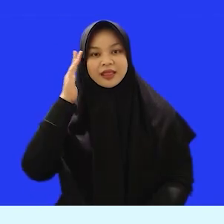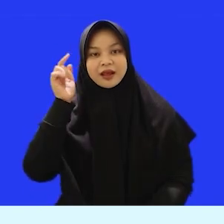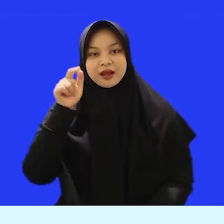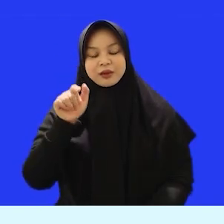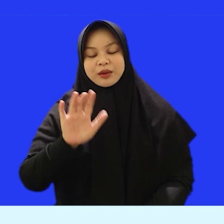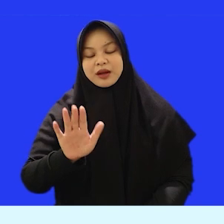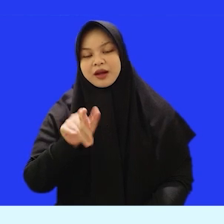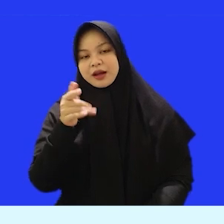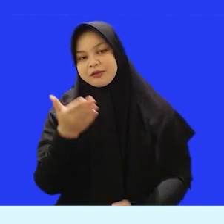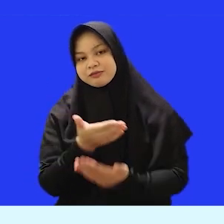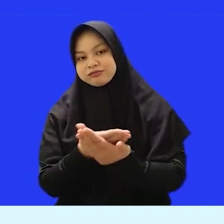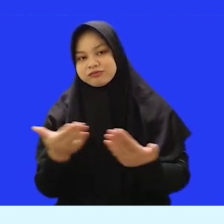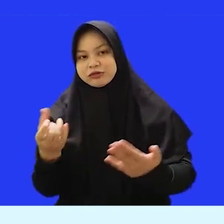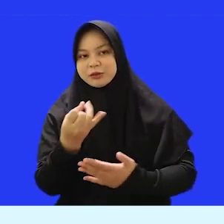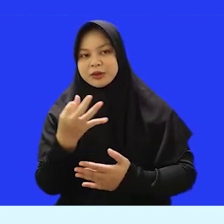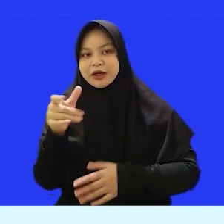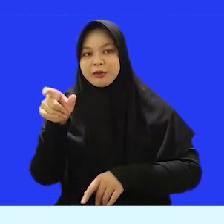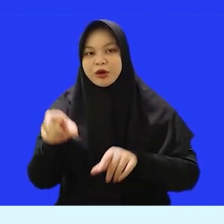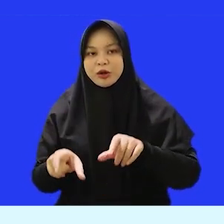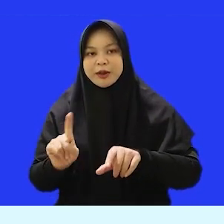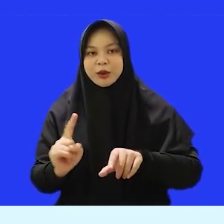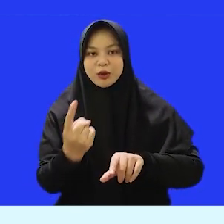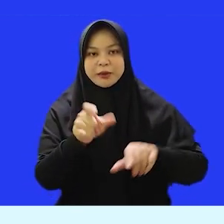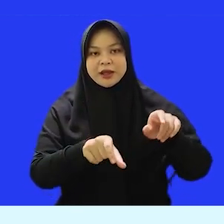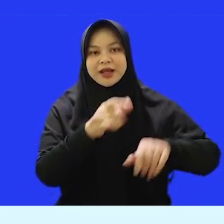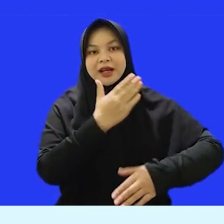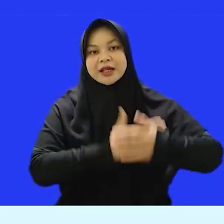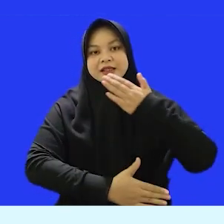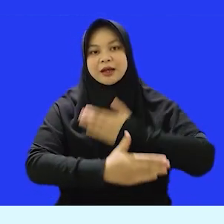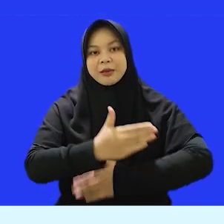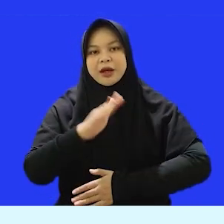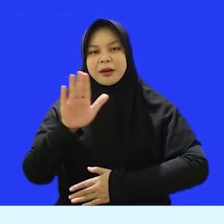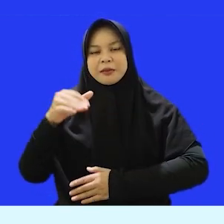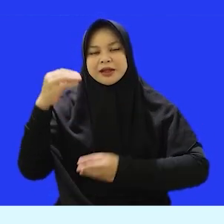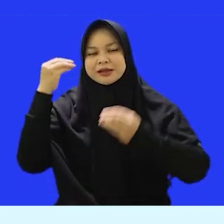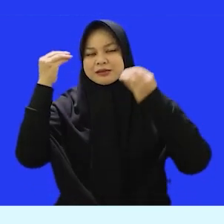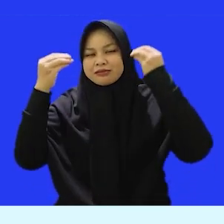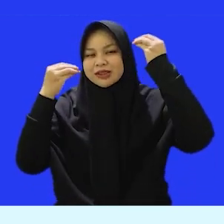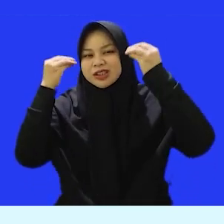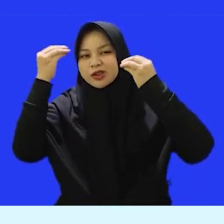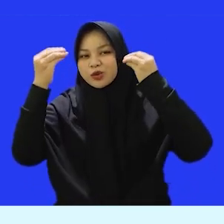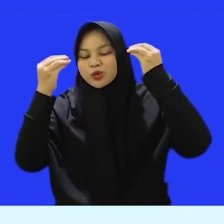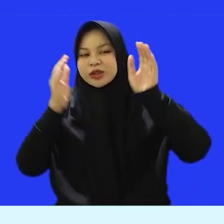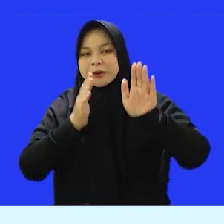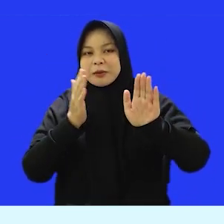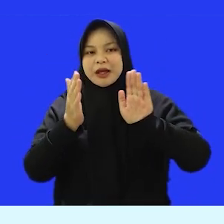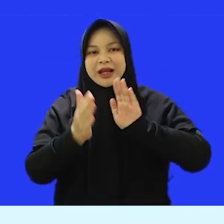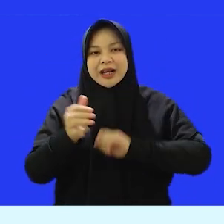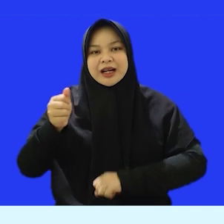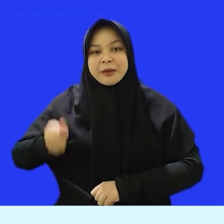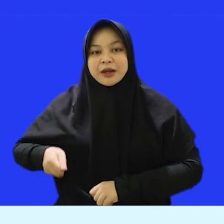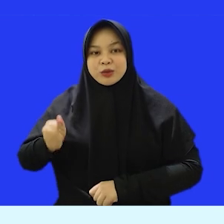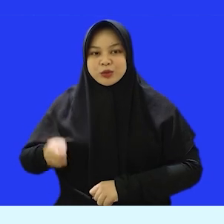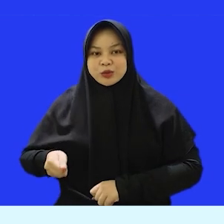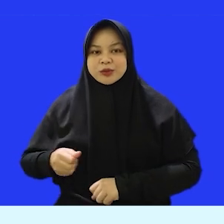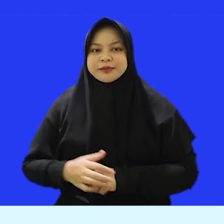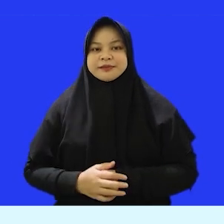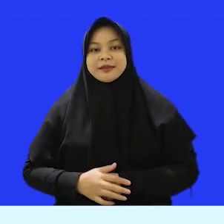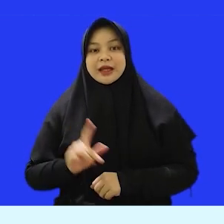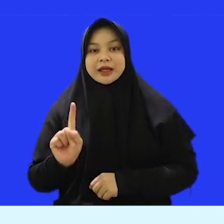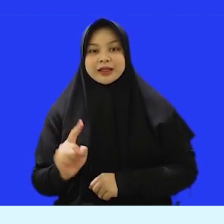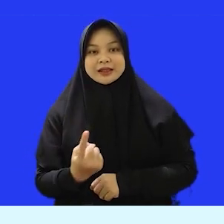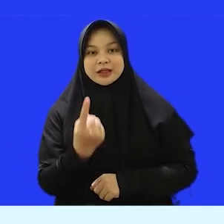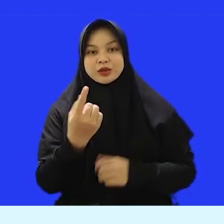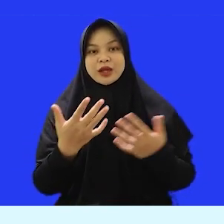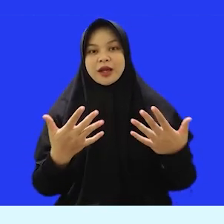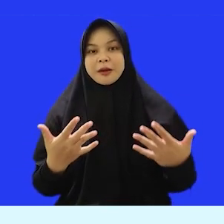Tahukah kamu kalau beberapa orang, terutama penyandang disabilitas, masih kebingungan ketika harus berhadapan dengan hukum?